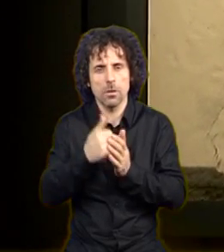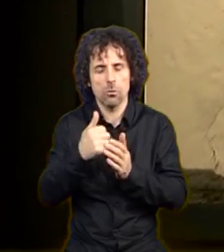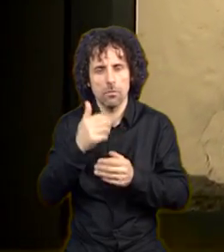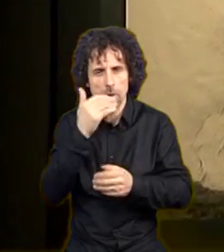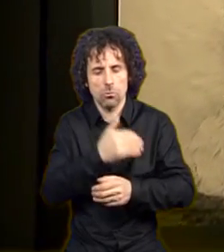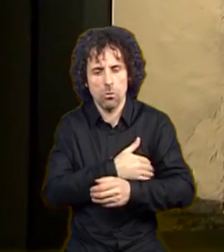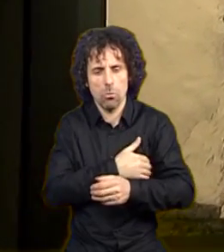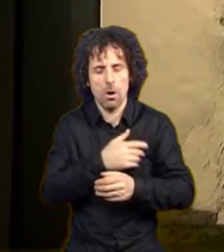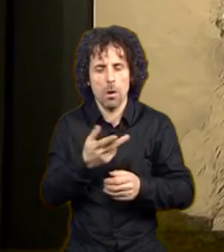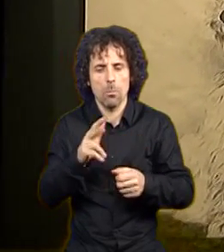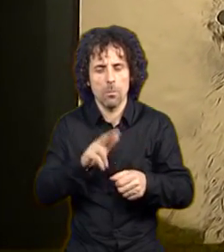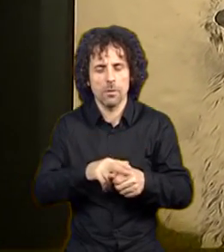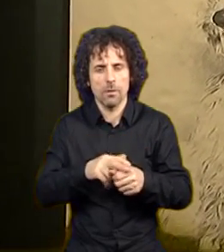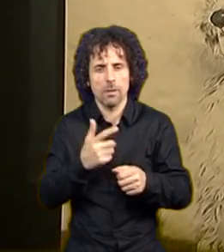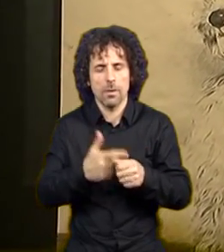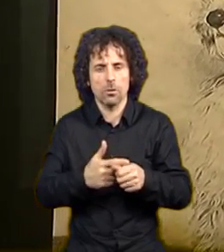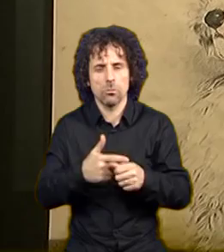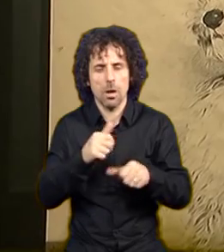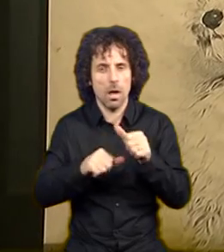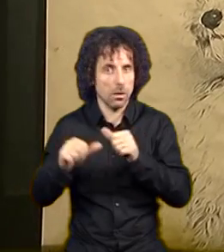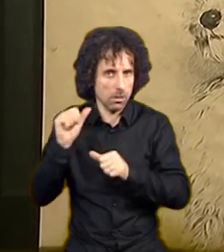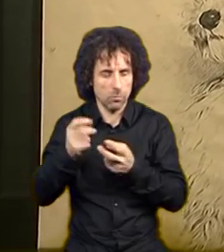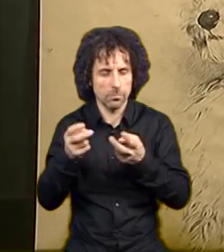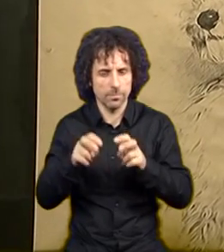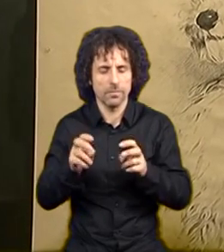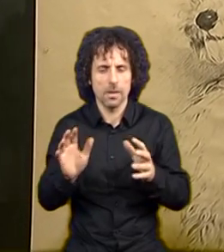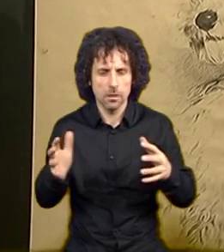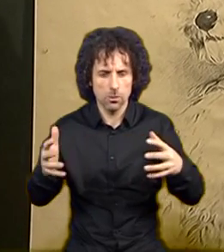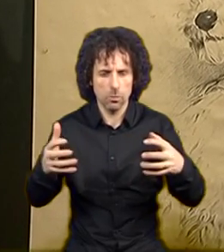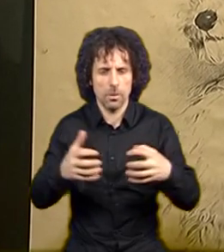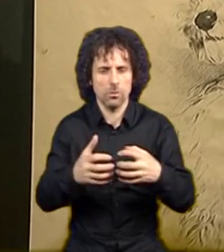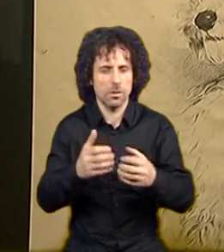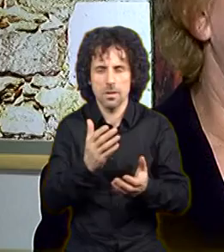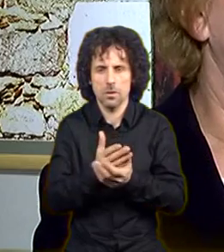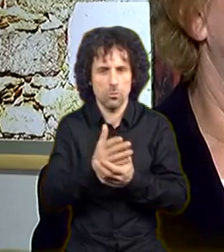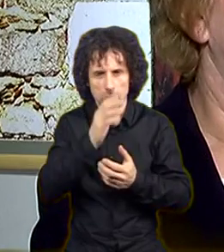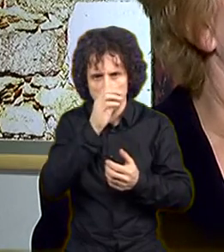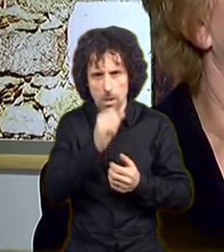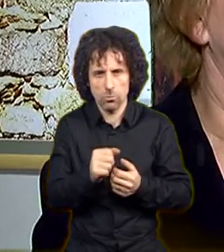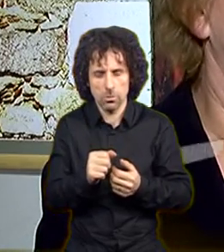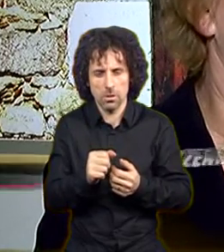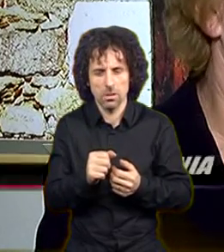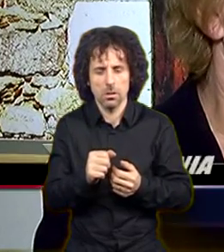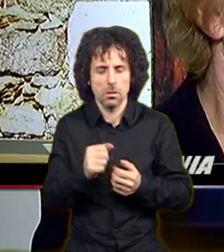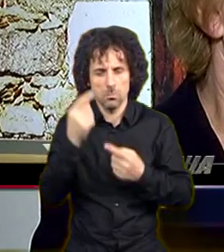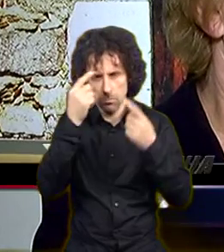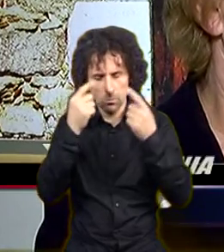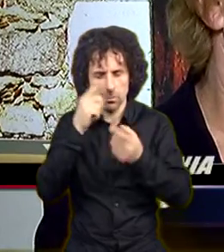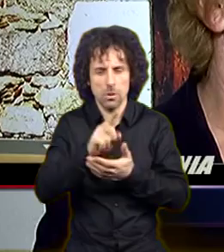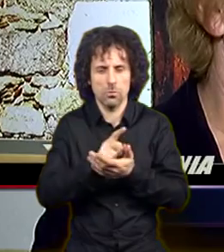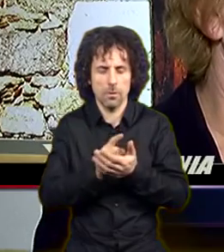Ta wyjątkowa szkoła, która powstawała 20 lat temu, zgromadziła nie tylko w Zabrzu,